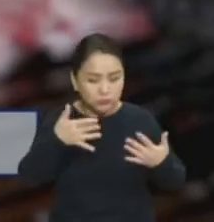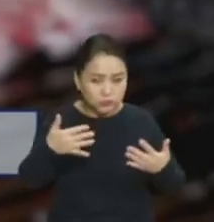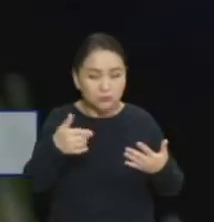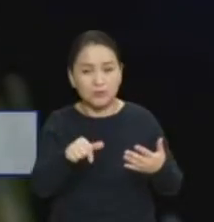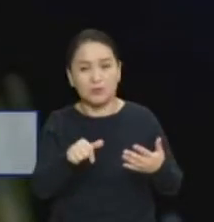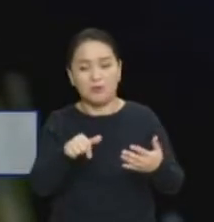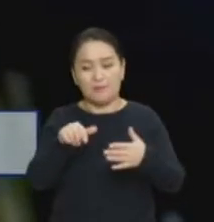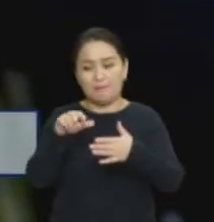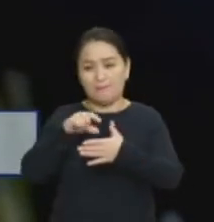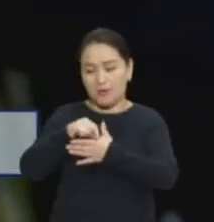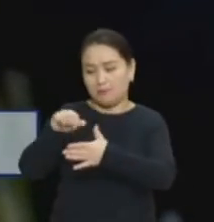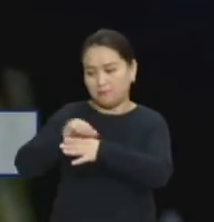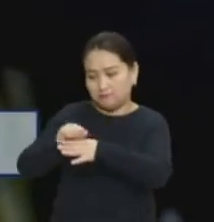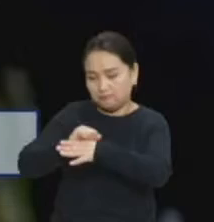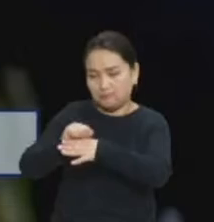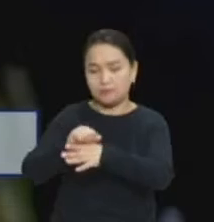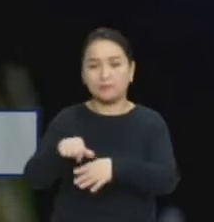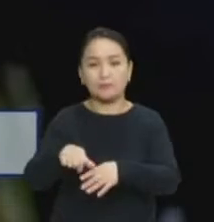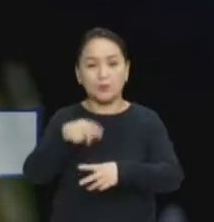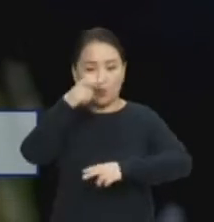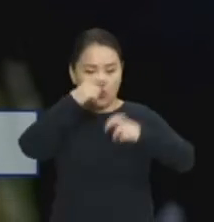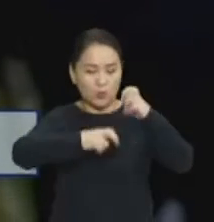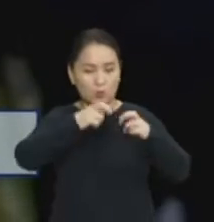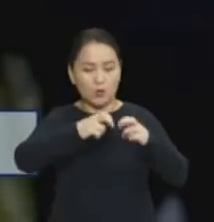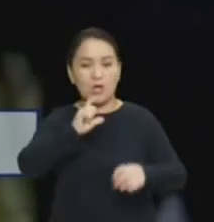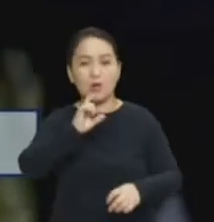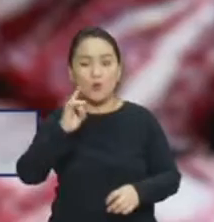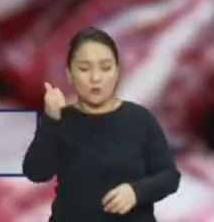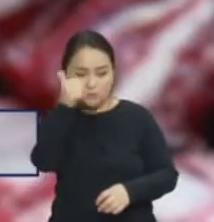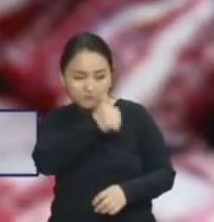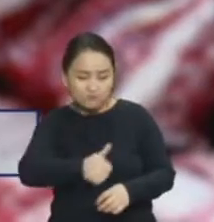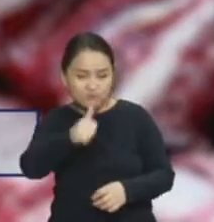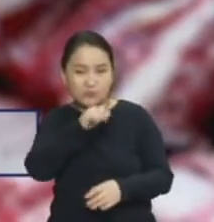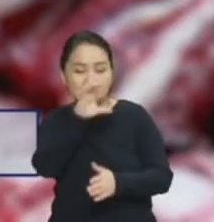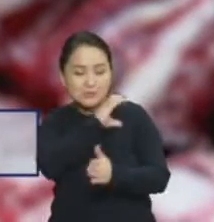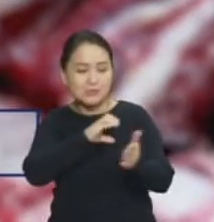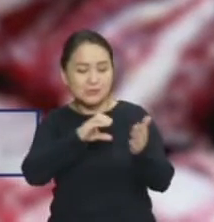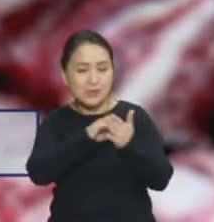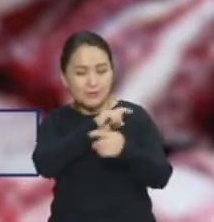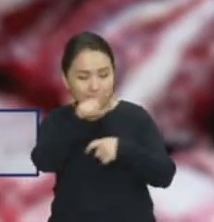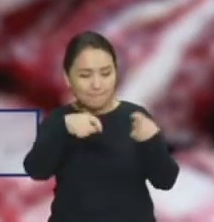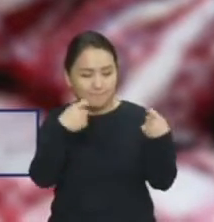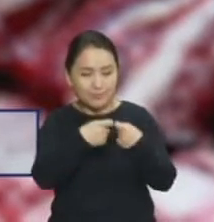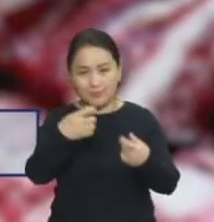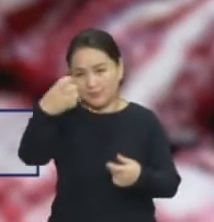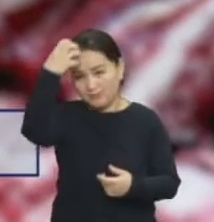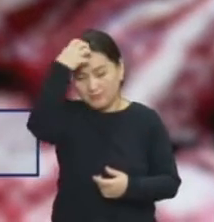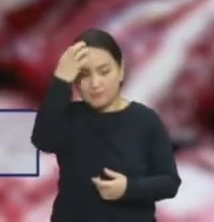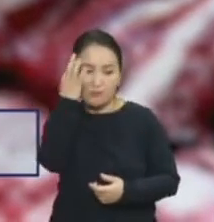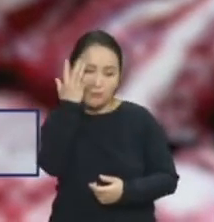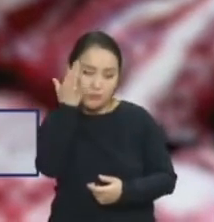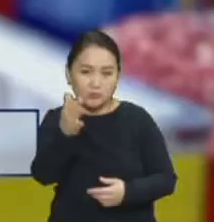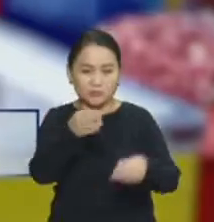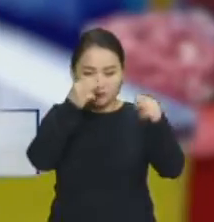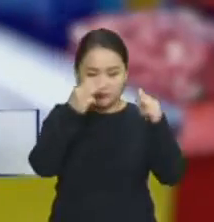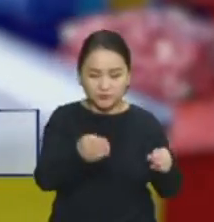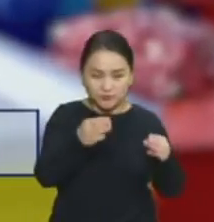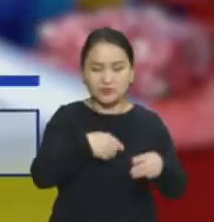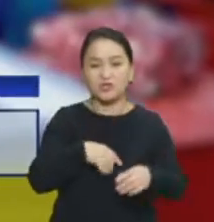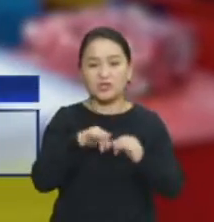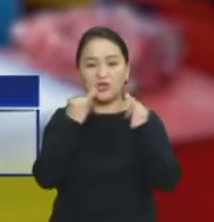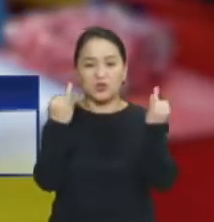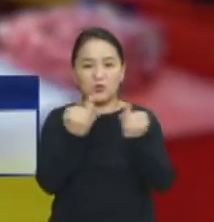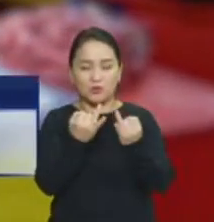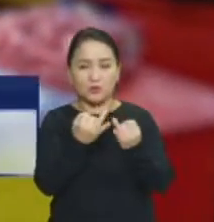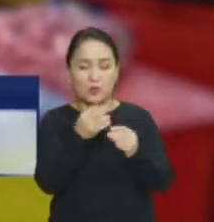бэлтгэх боловсруулах үйлдвэрүүдийн үйл ажиллагааг эрүүл ахуйн стандартад нийцүүлэх бодлогын арга хэмжээндийг засгийн газраас авч улсын хурал шаардлагатай